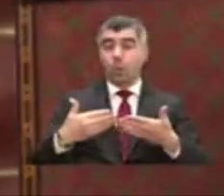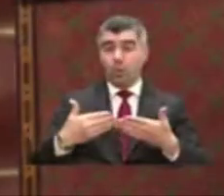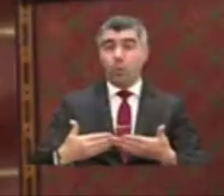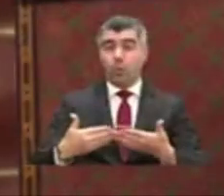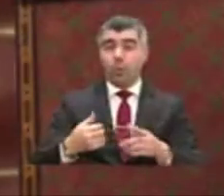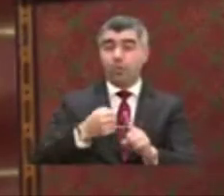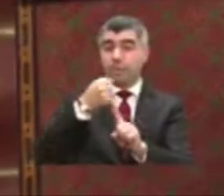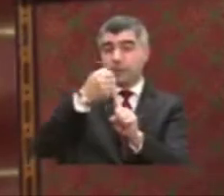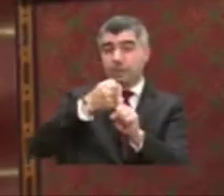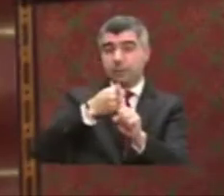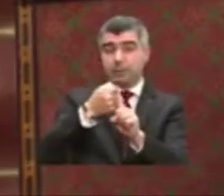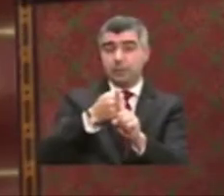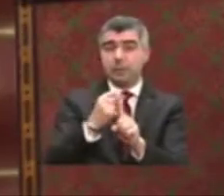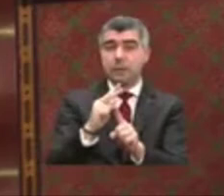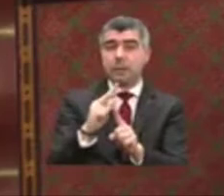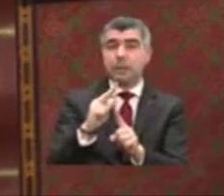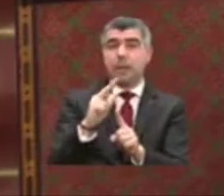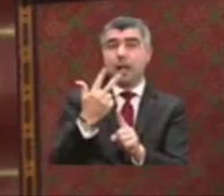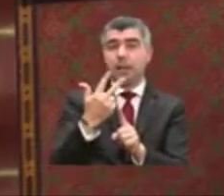أولا حنا حتى اليوم دات فقط ثلاثة ديال العقود الفرشة.